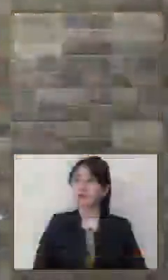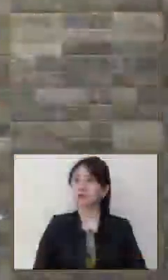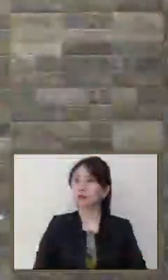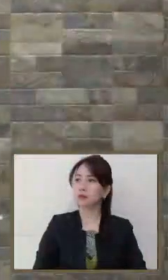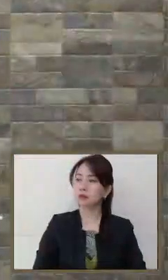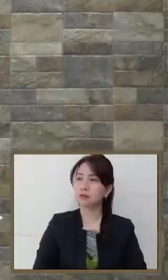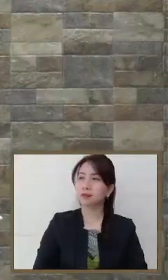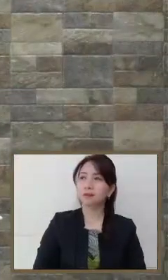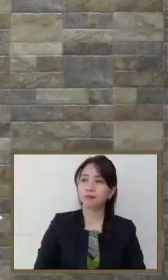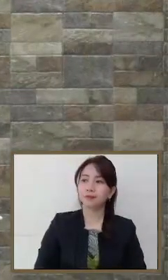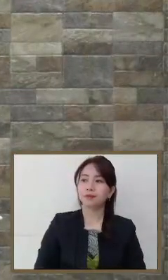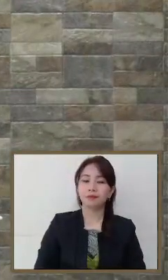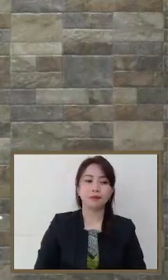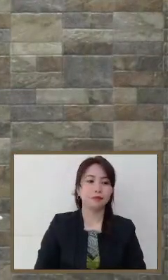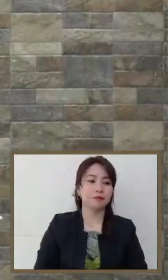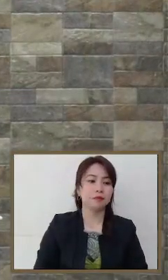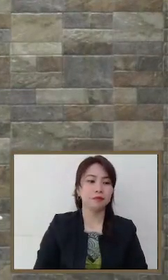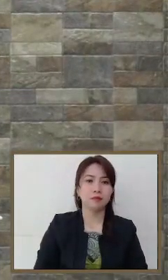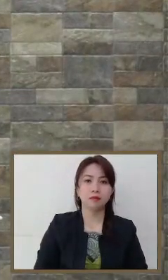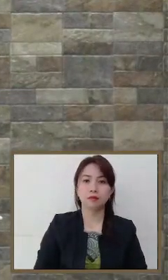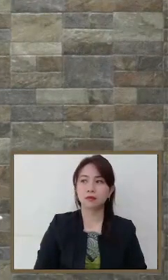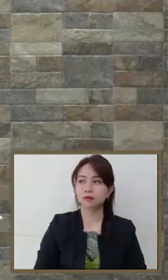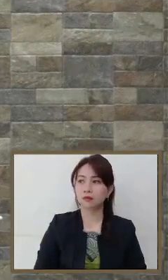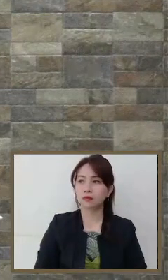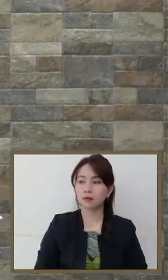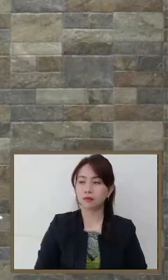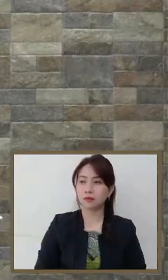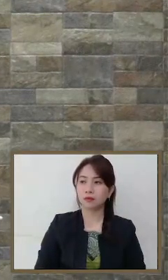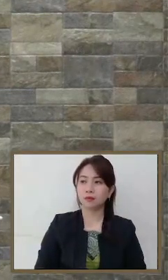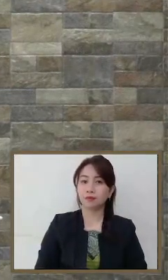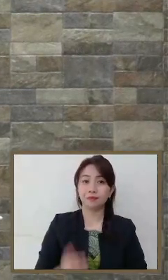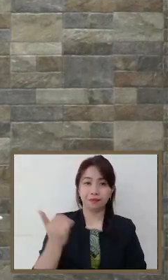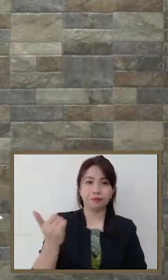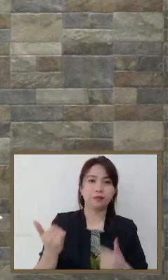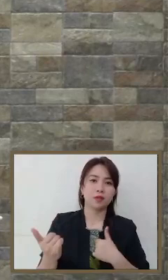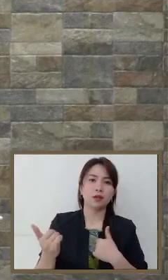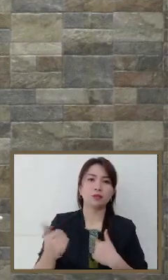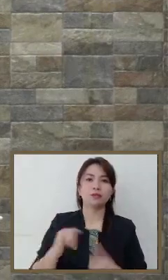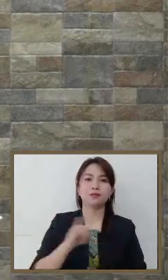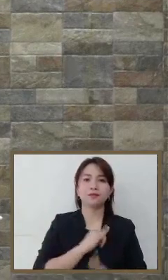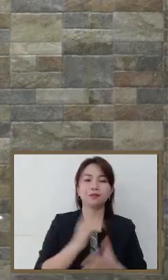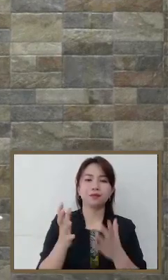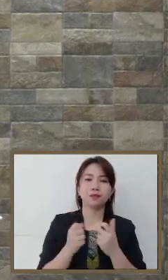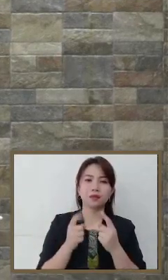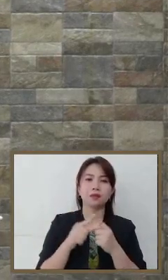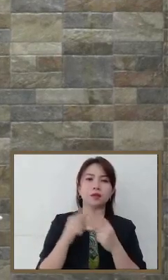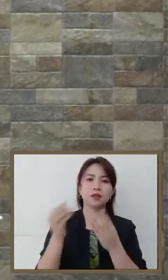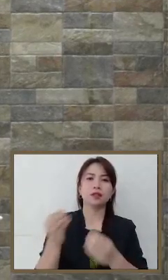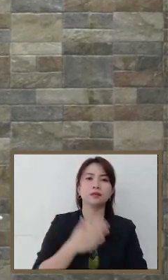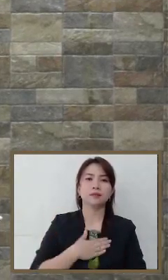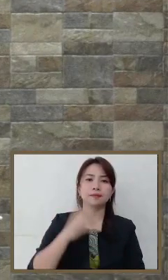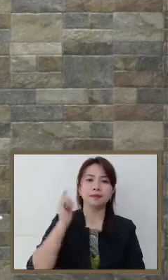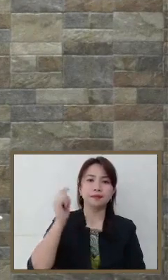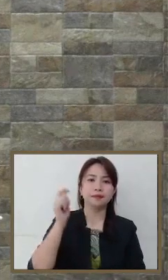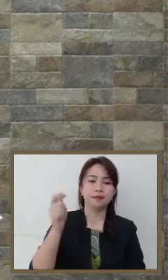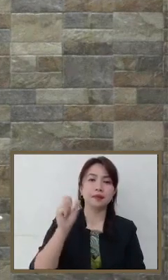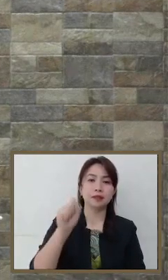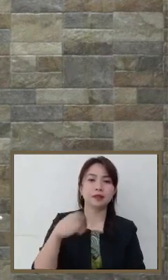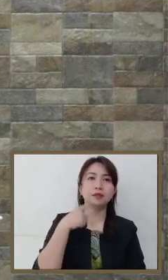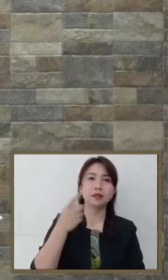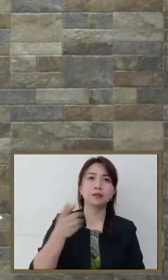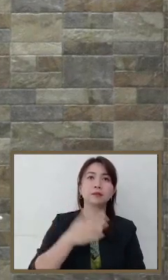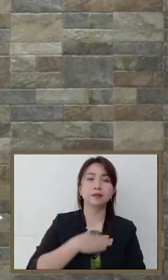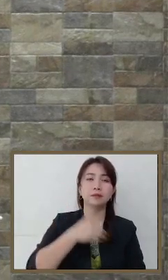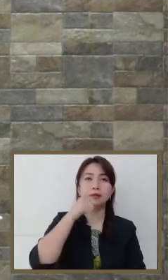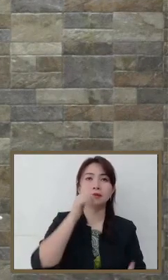um nice k po palang Sandali pong magbigay ng patotoo at ako'y nagpapasalamat po sa Panginoon nabanggit din po ng aking asawa na